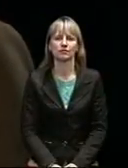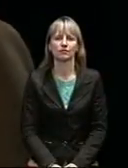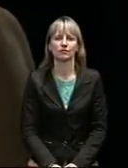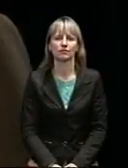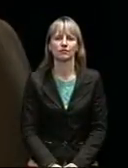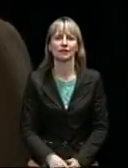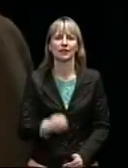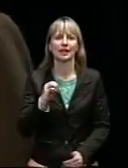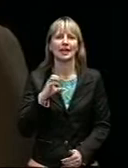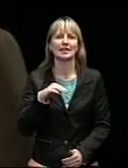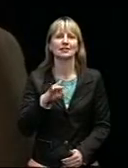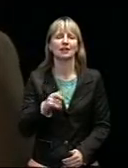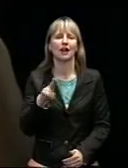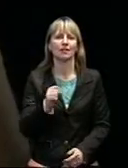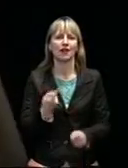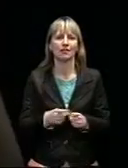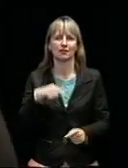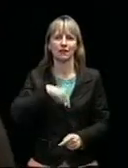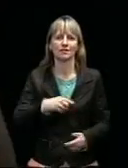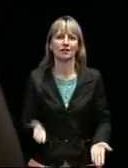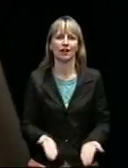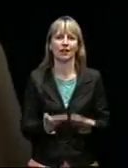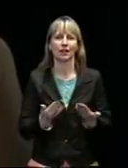Эстрада — это тоже, это настроение, это иногда...